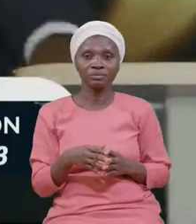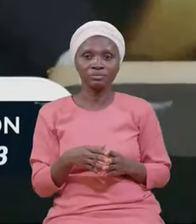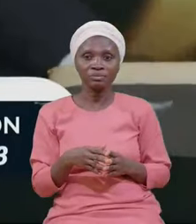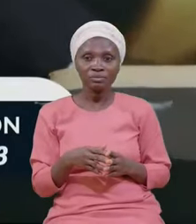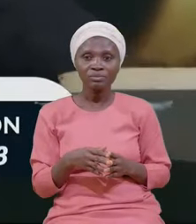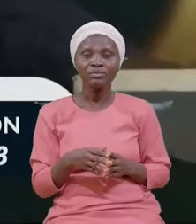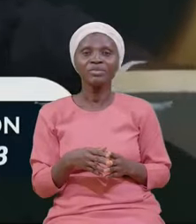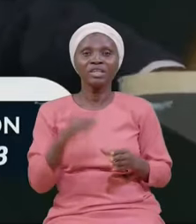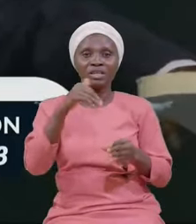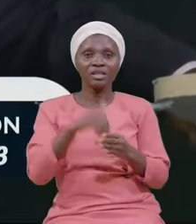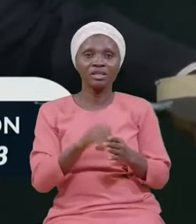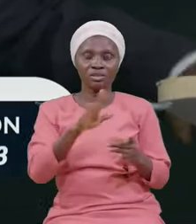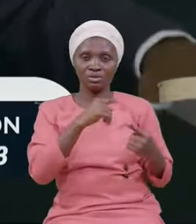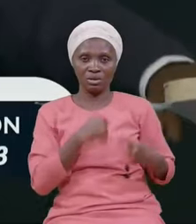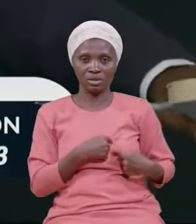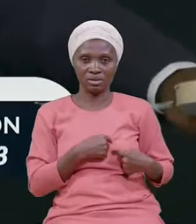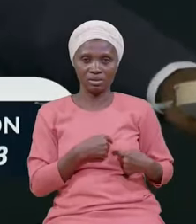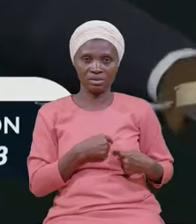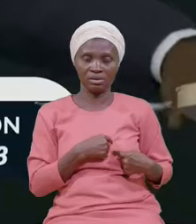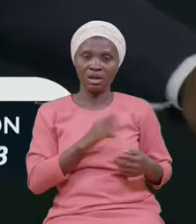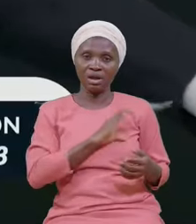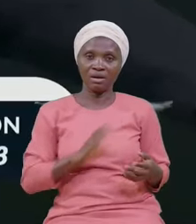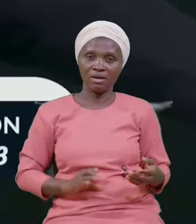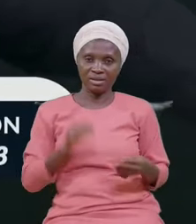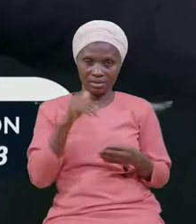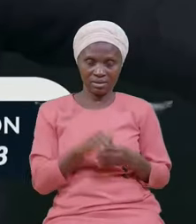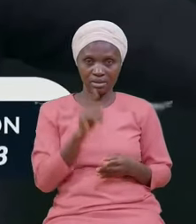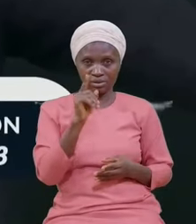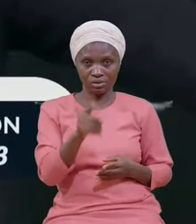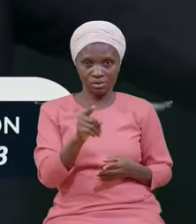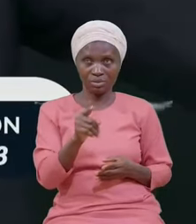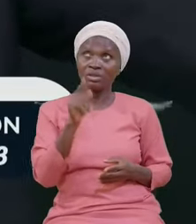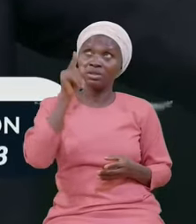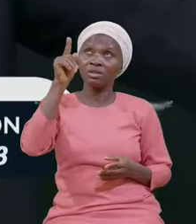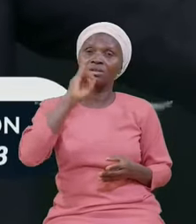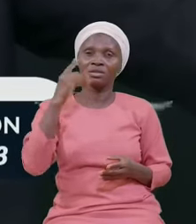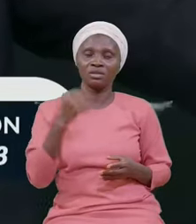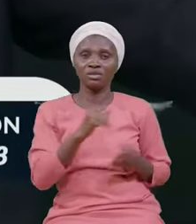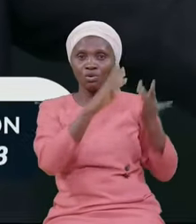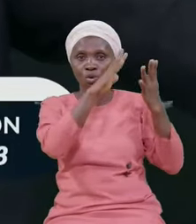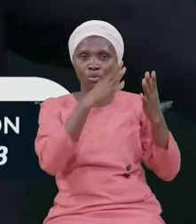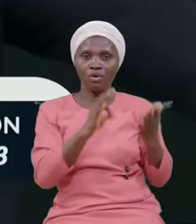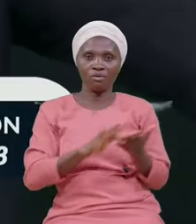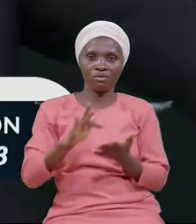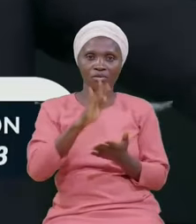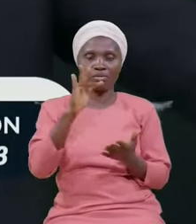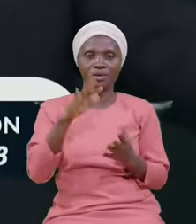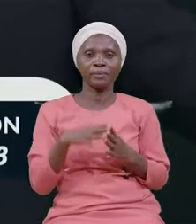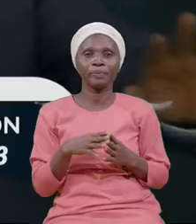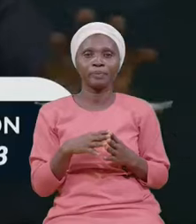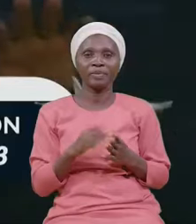de l'intérieur, Christ en toi, il est l'espérance de la gloire. Verset